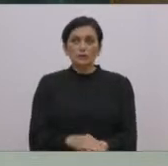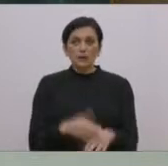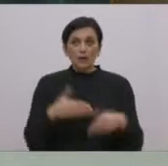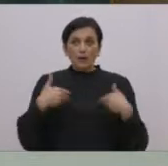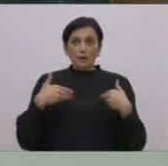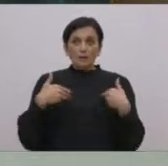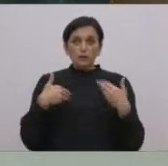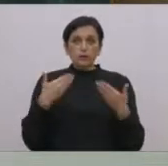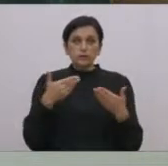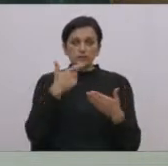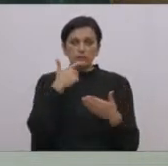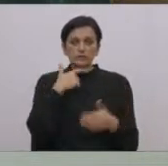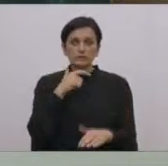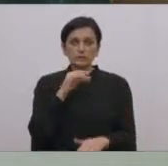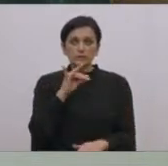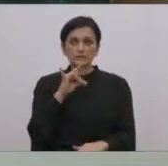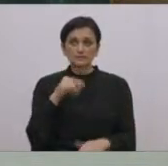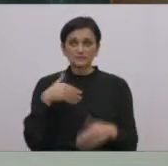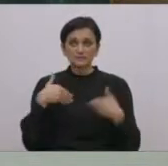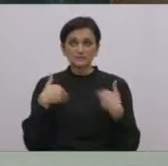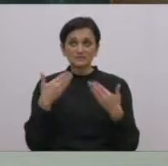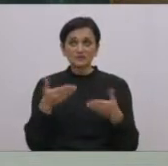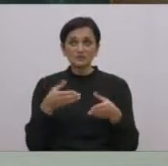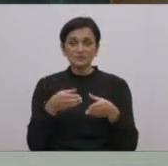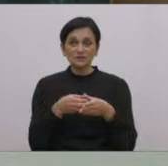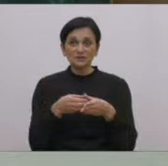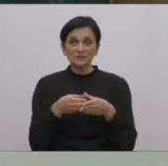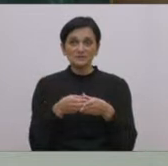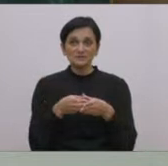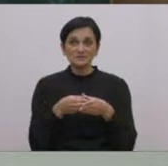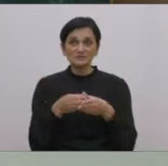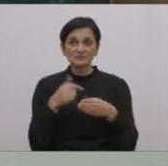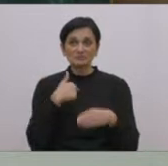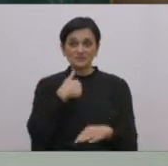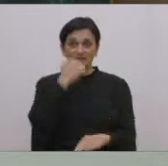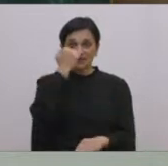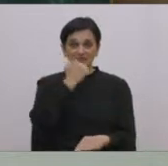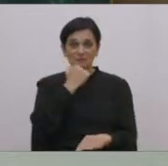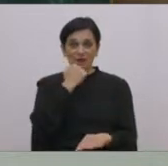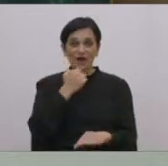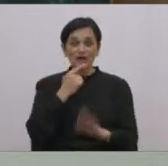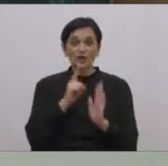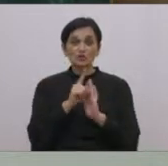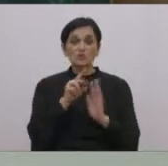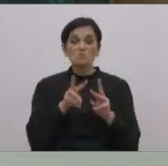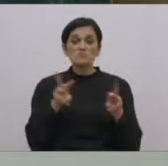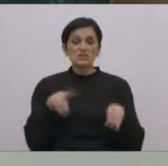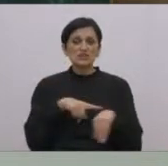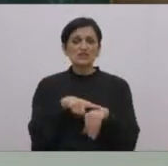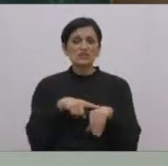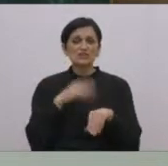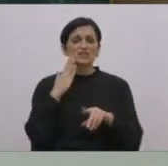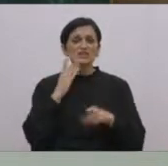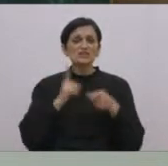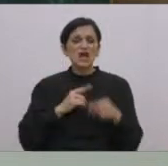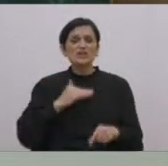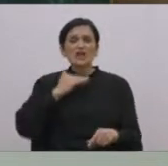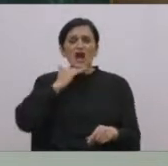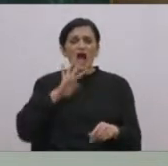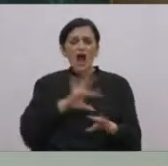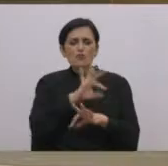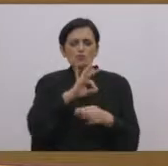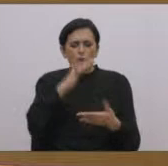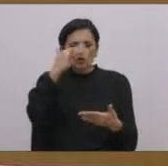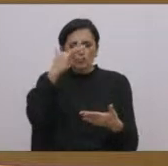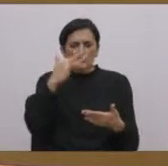მოგესალმებით ბატონო ირაკლი, მიესალმებით თქვენს გუნდს. Მეც მადლობით დავიწყებ. ეხა ministri საათი ნამდვილად არ ეკუპა იმ პროექტების ჩაუნათოს,